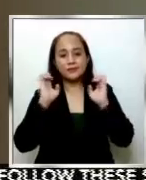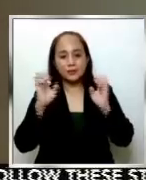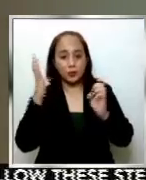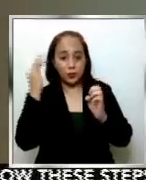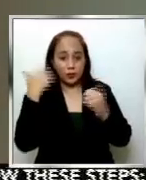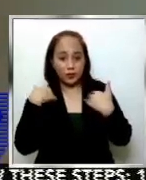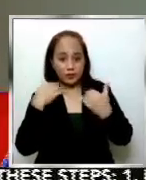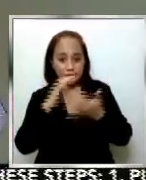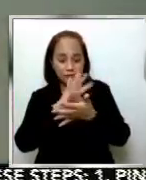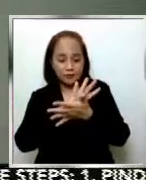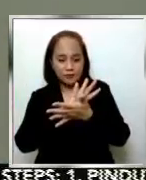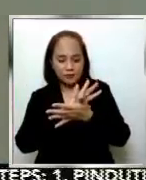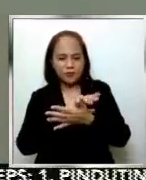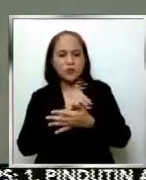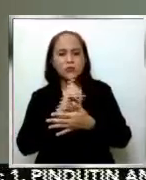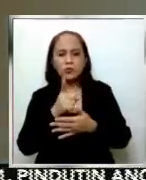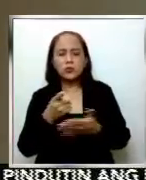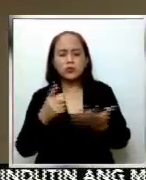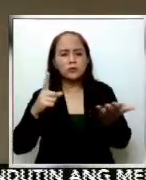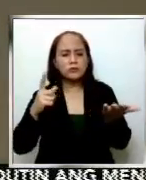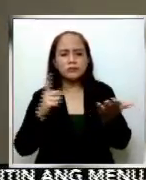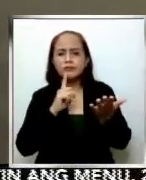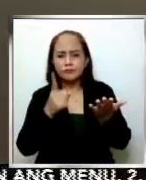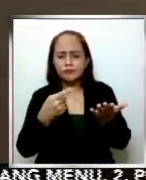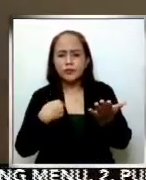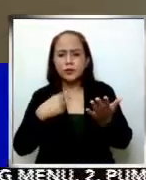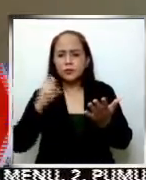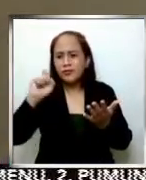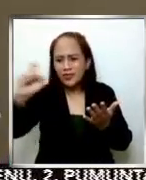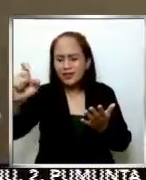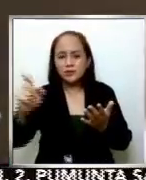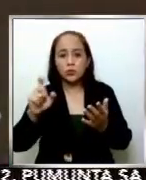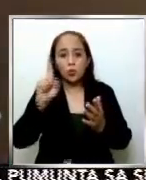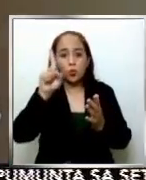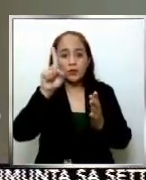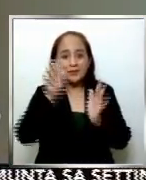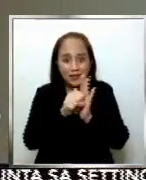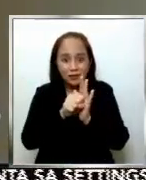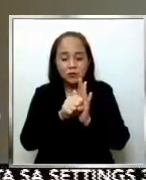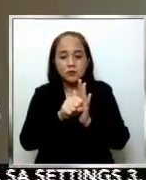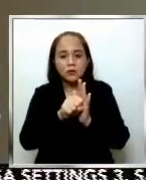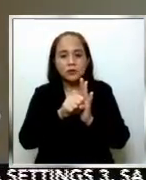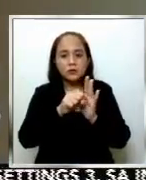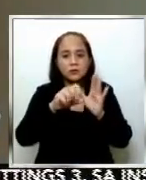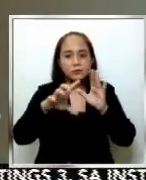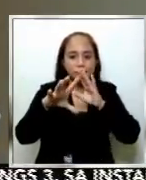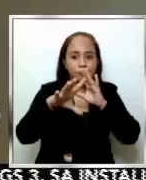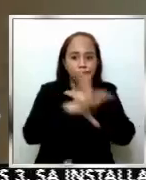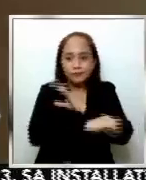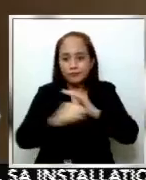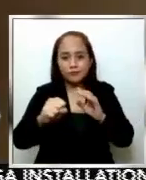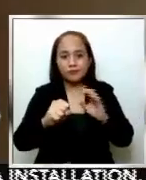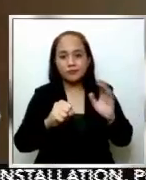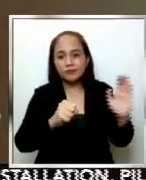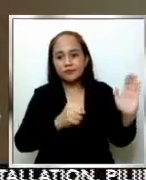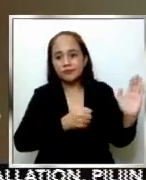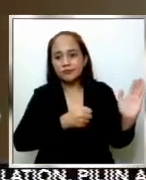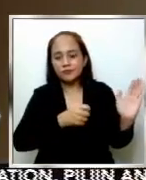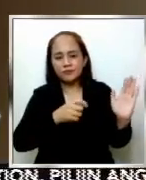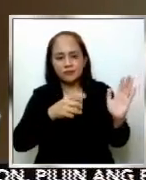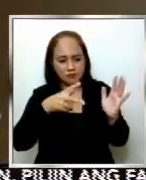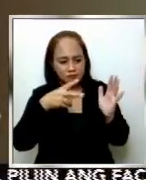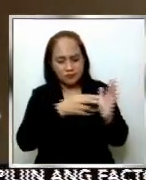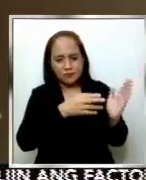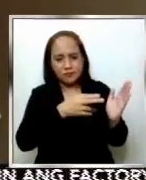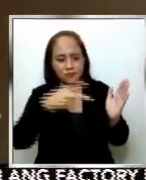sir, sobrang bilis lang. Mga siguro 1 seconds lang talaga yung paghawak niya ng bike. Saklit lang, pagkat niya